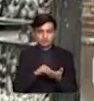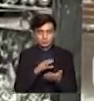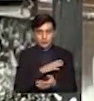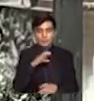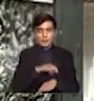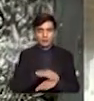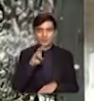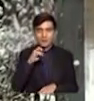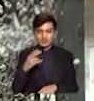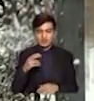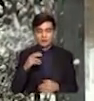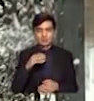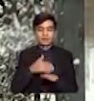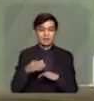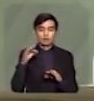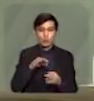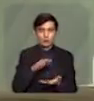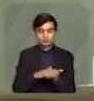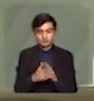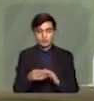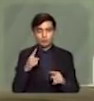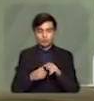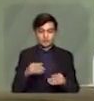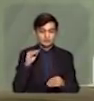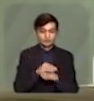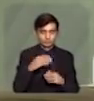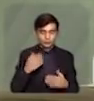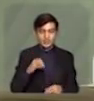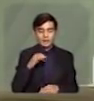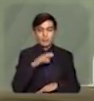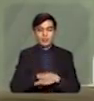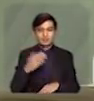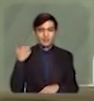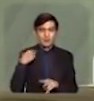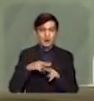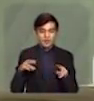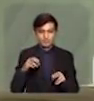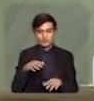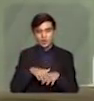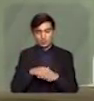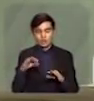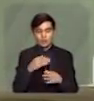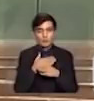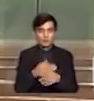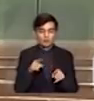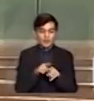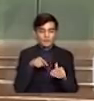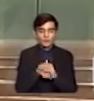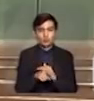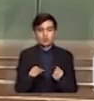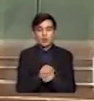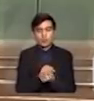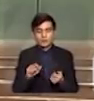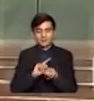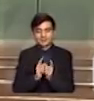банк несиелік келісім шартқа қосымша талаптар енгізген. Оған сәйкес банк бұрынғыдай борышкерлерге көрсетілмейтін ішкі құжаттардың